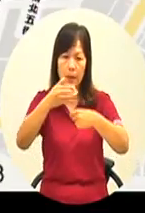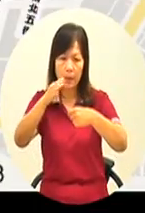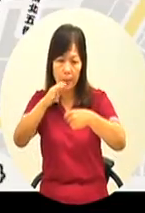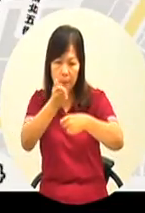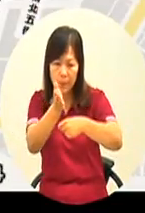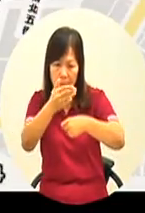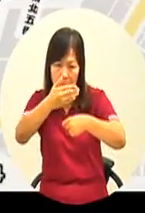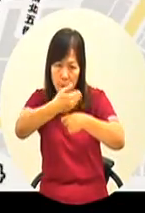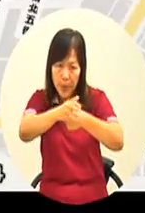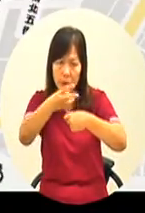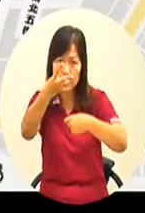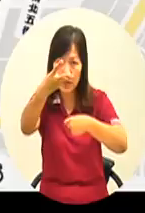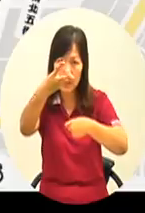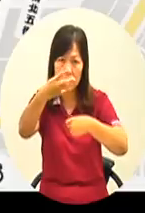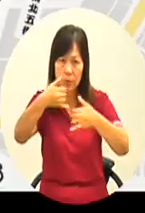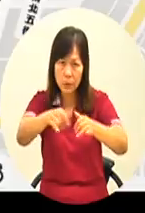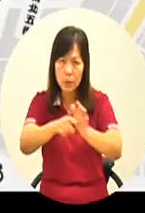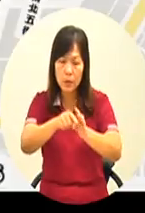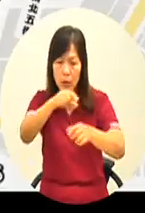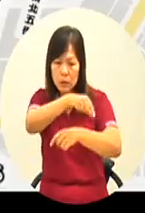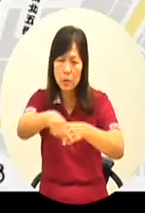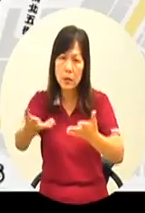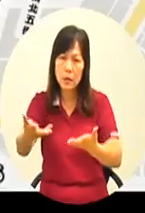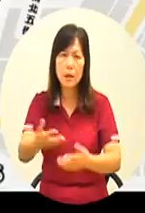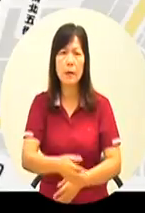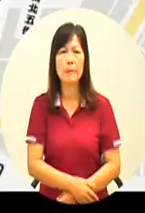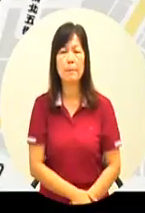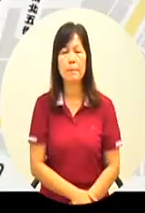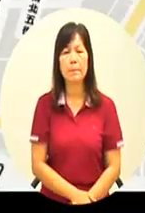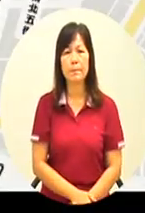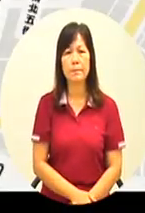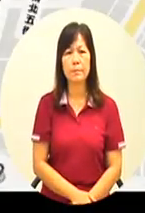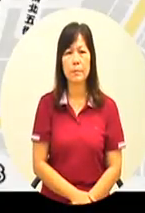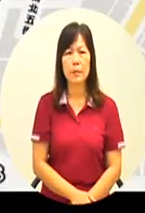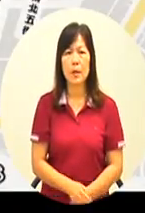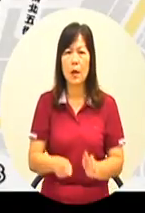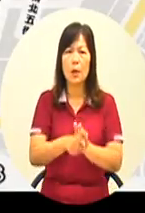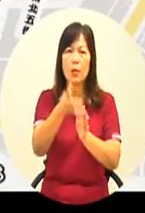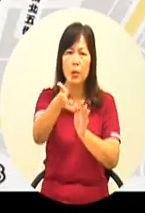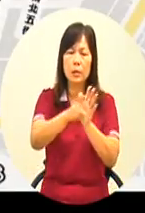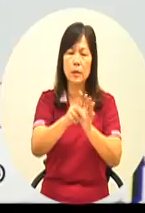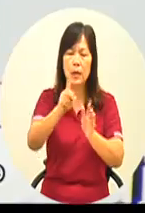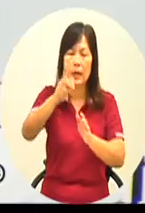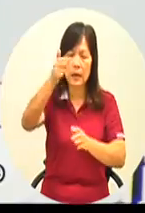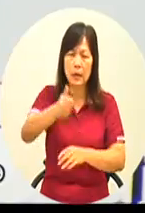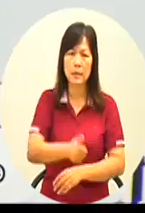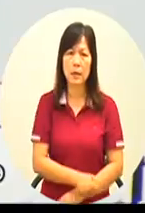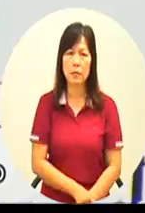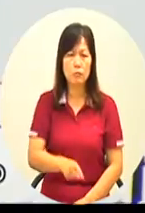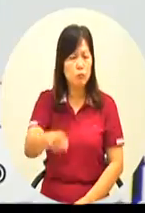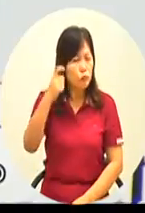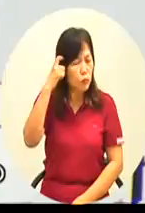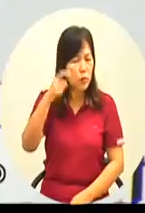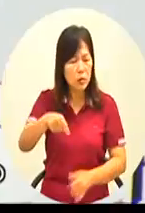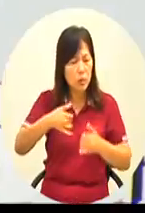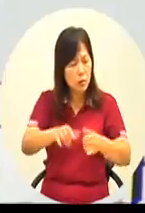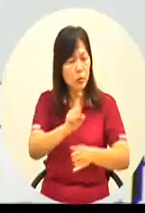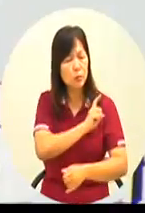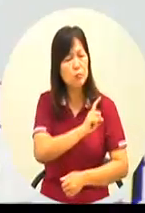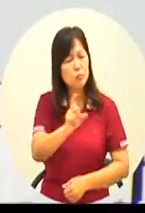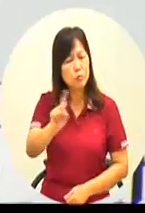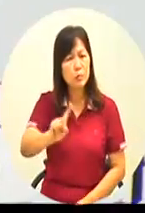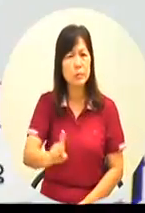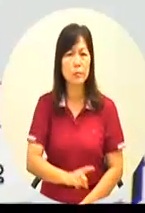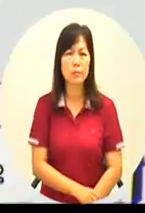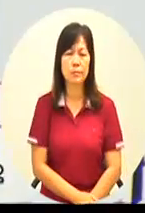路。那这一条呢？来，我问一下那个户籍行政科杨科长，你觉得这一条要叫什么路？